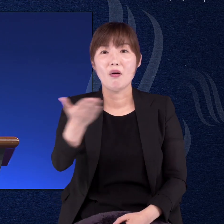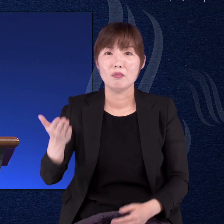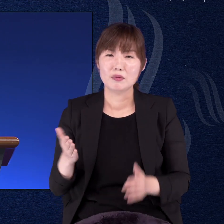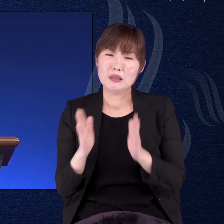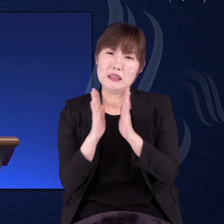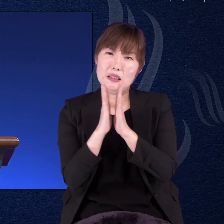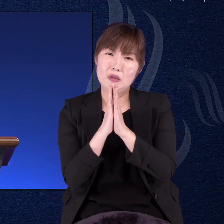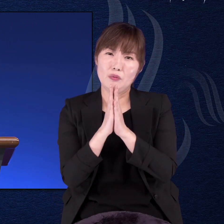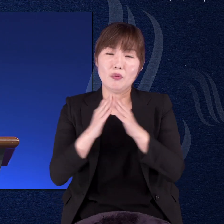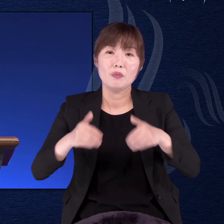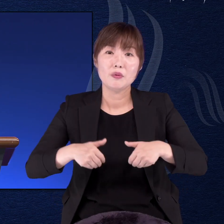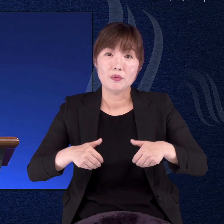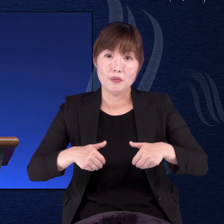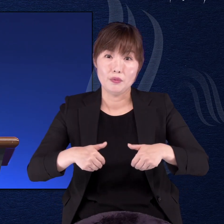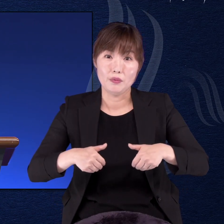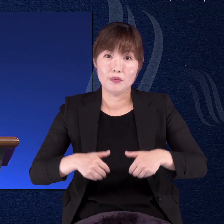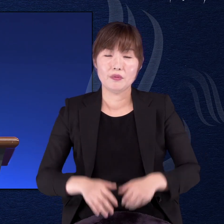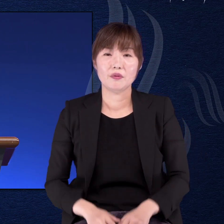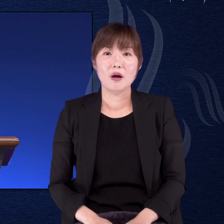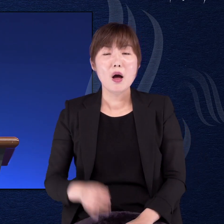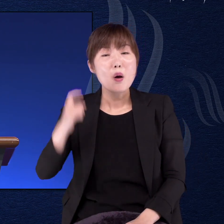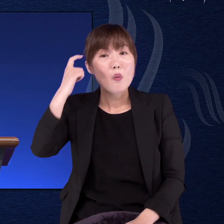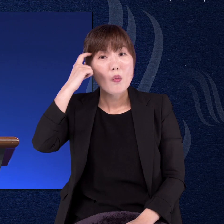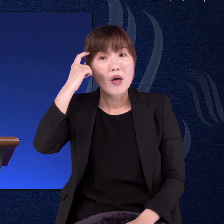왜 주셨을까요?